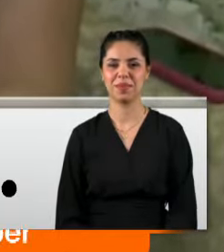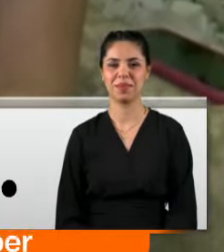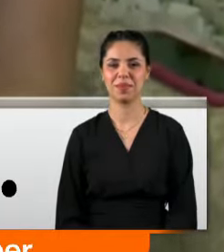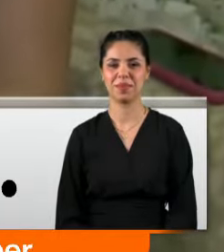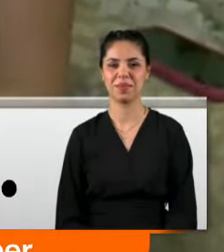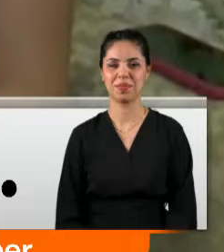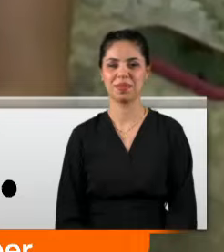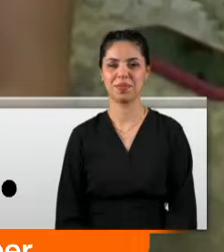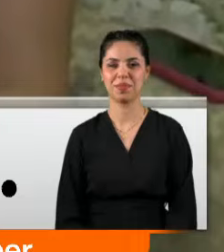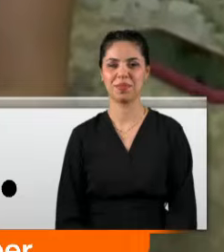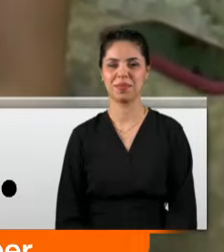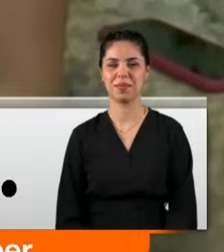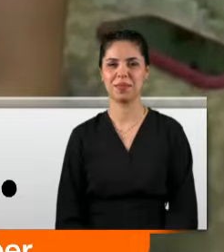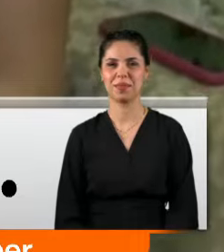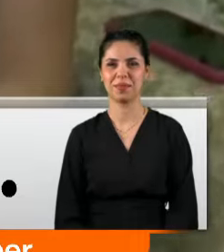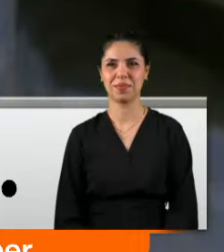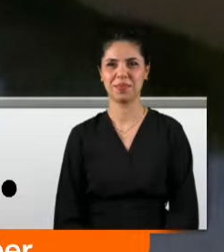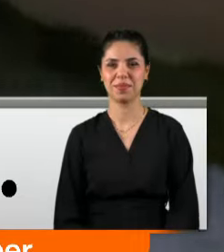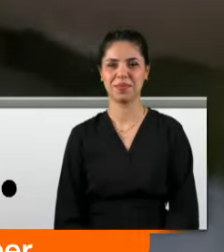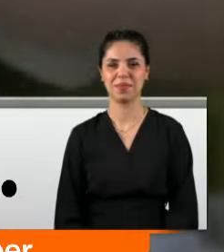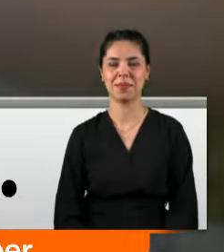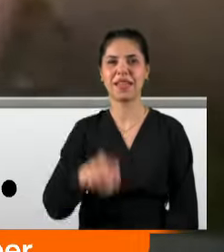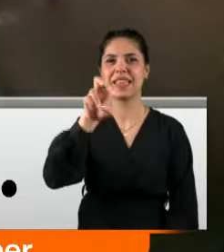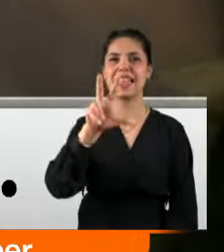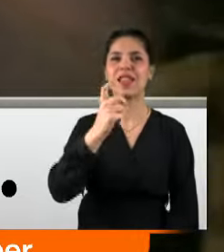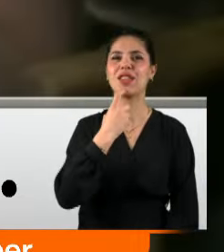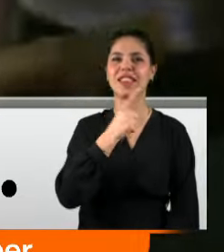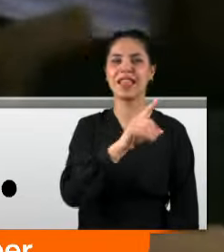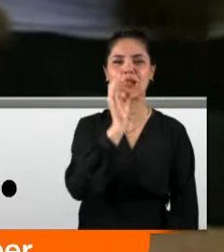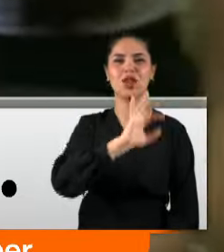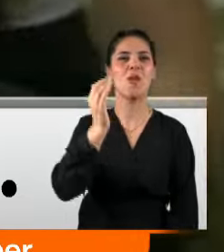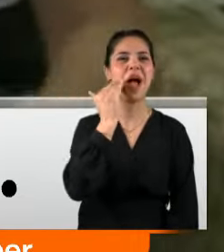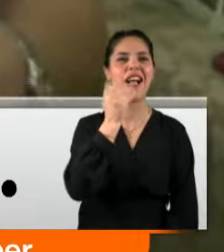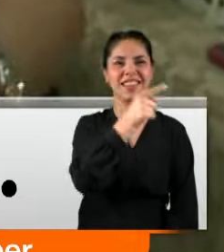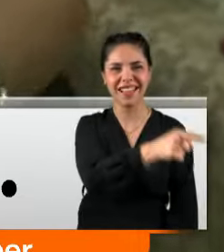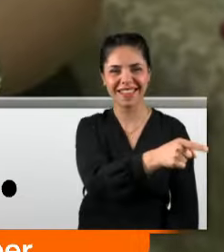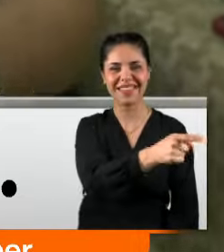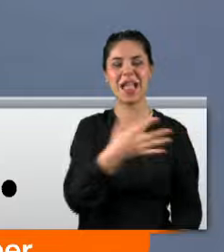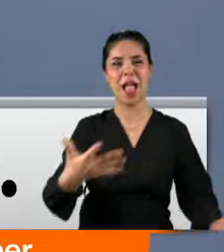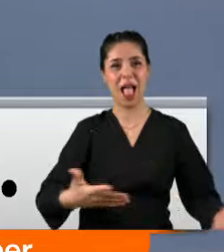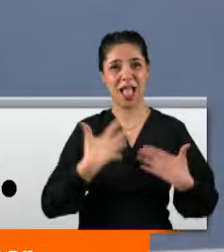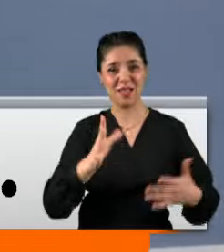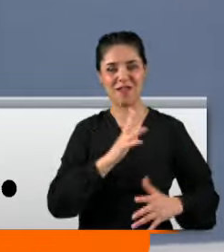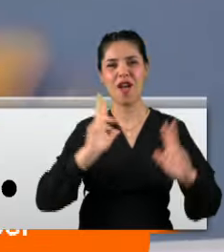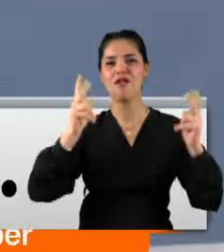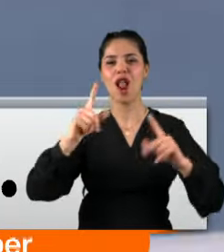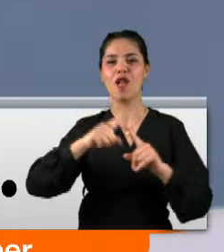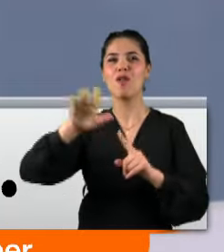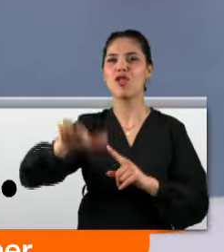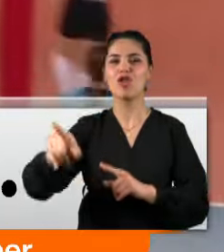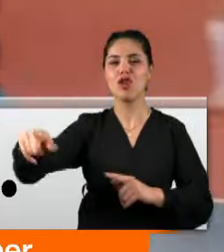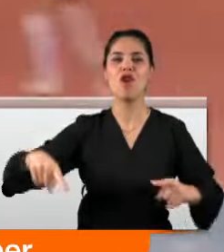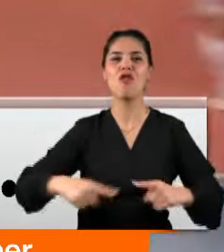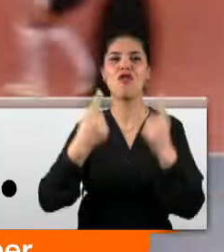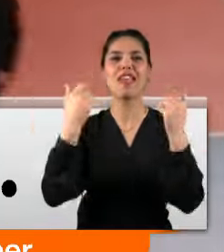acıdım. Çok duygulandın değil mi? Çok çok duygulandım. 83 yaşındaki süper anneanne coşkusuyla voleybolcu torununun final